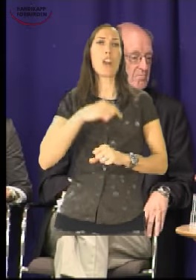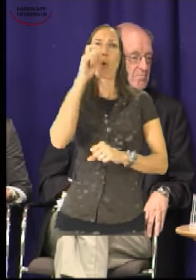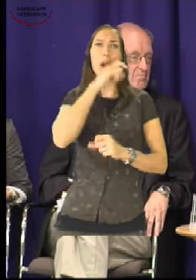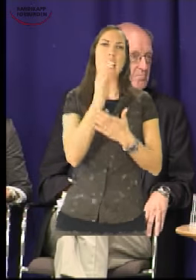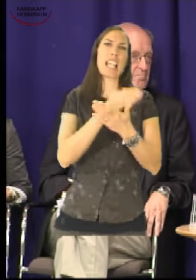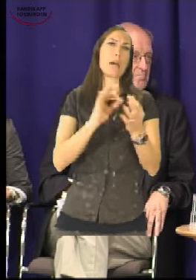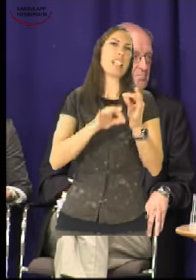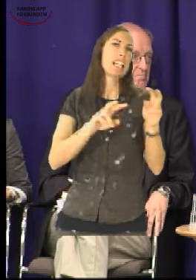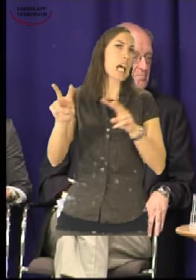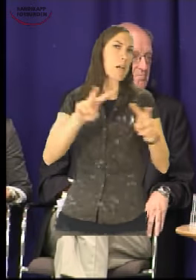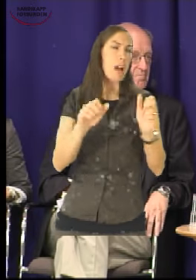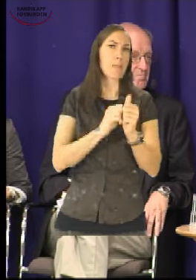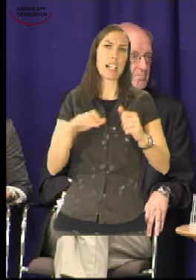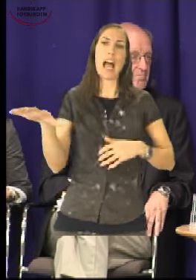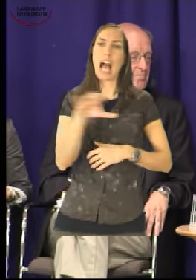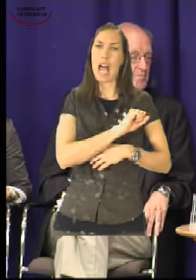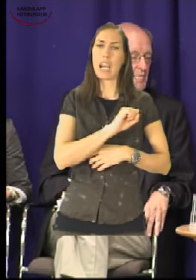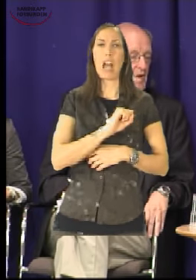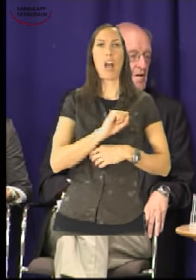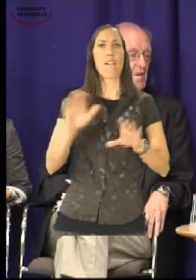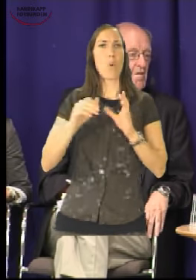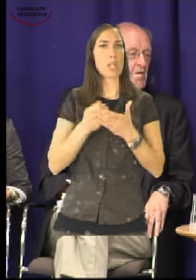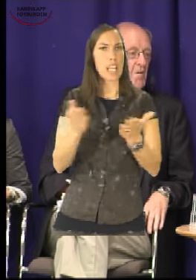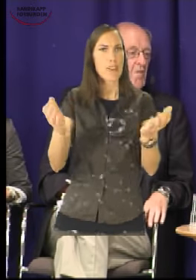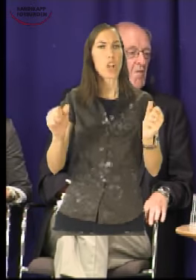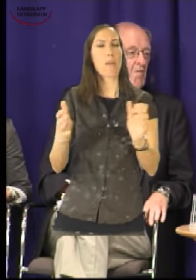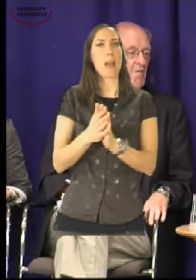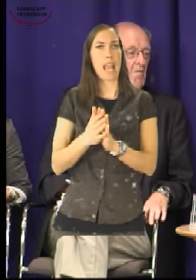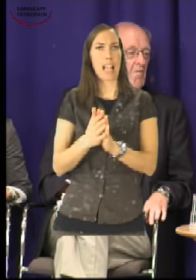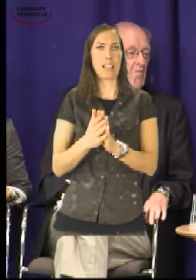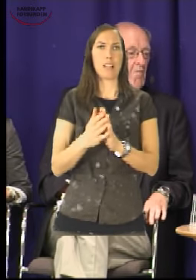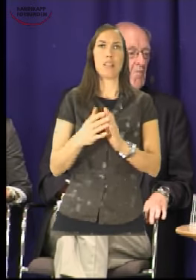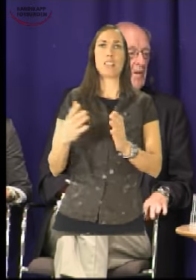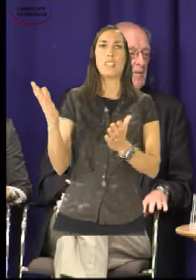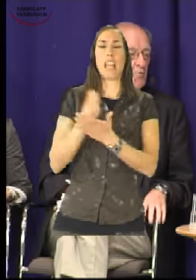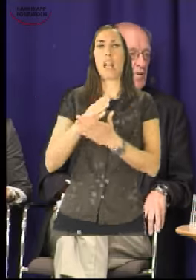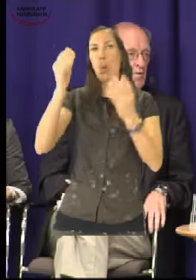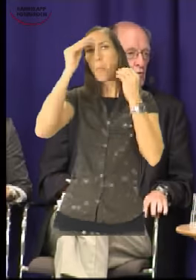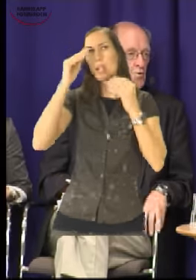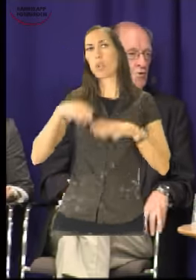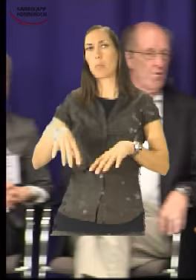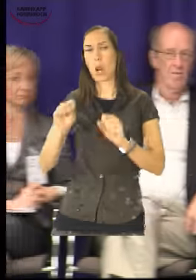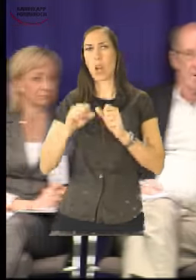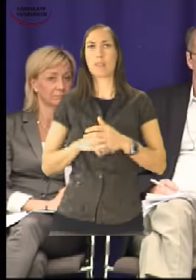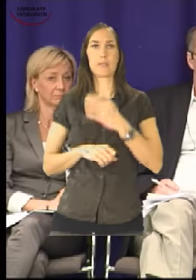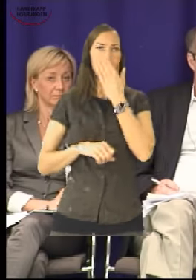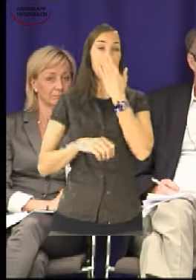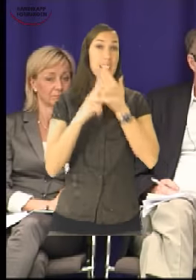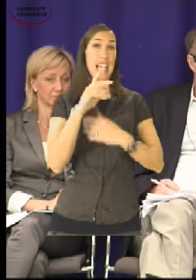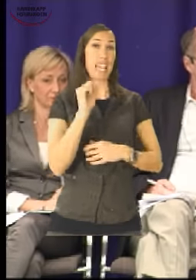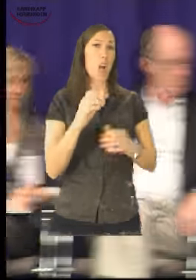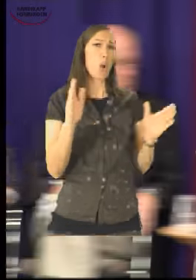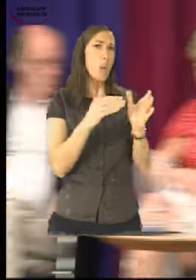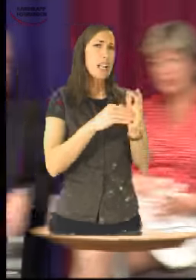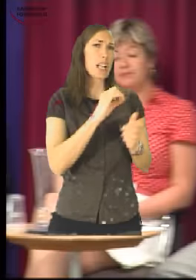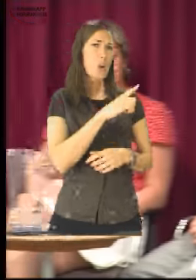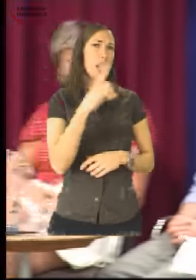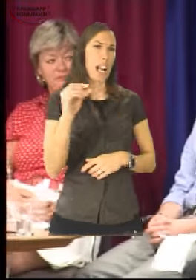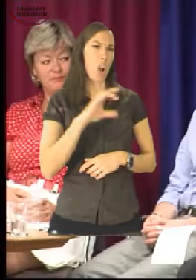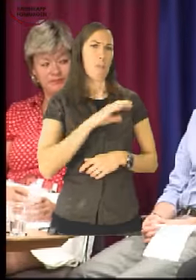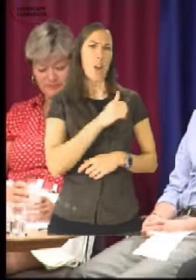alla vårdgivare faktiskt ska vara med så att fler kan vara med också när det gäller utbildningsuppdraget. Okej, Gunnel, kort, nu har vi bara 10 minuter kvar. Ja, vi får